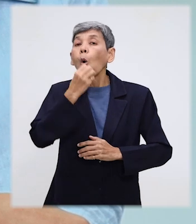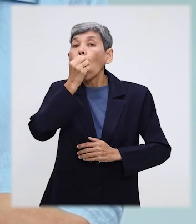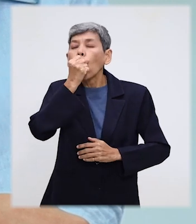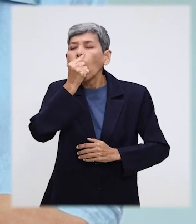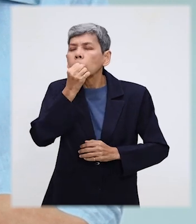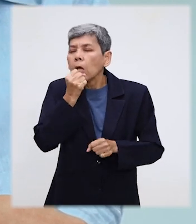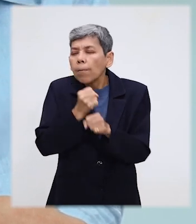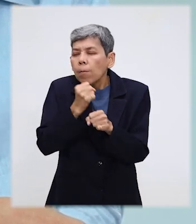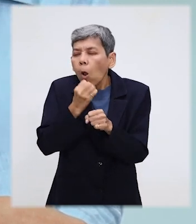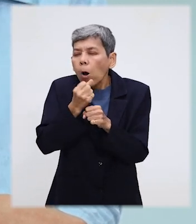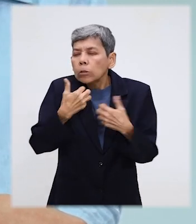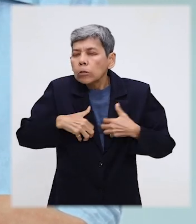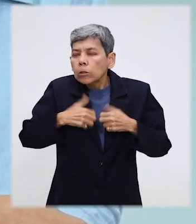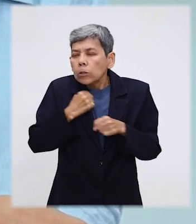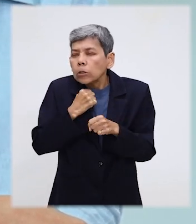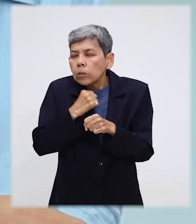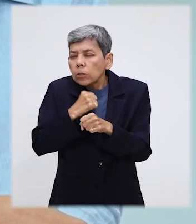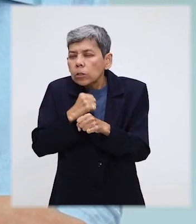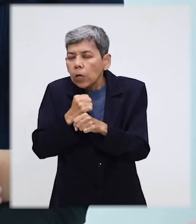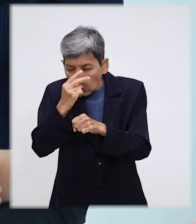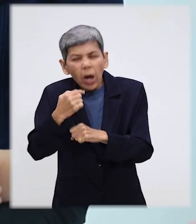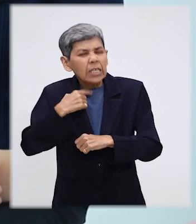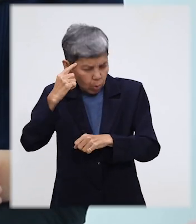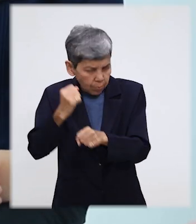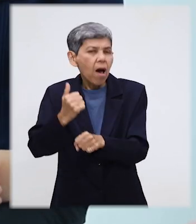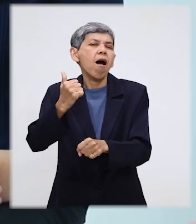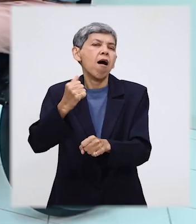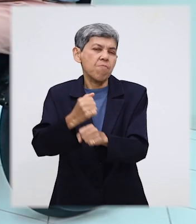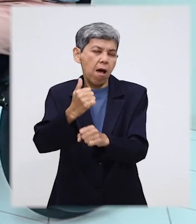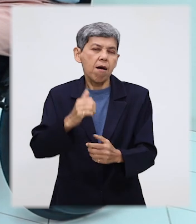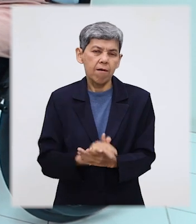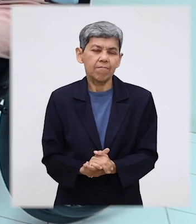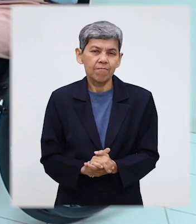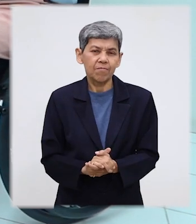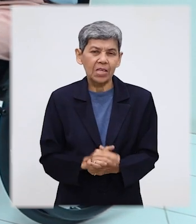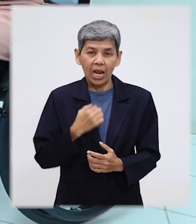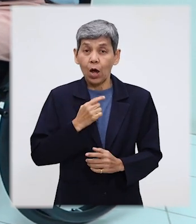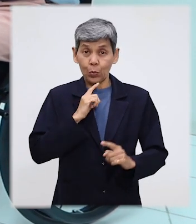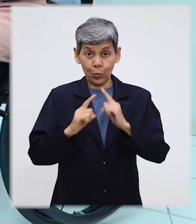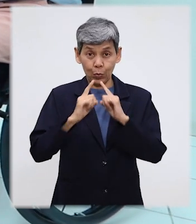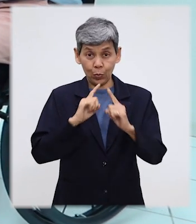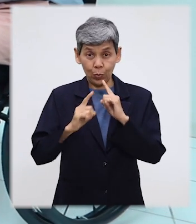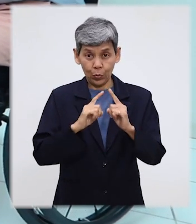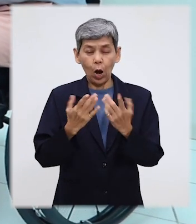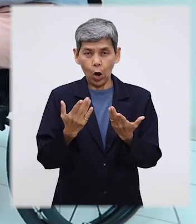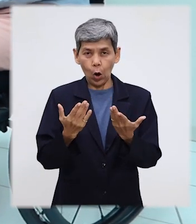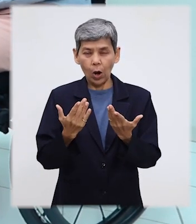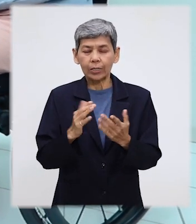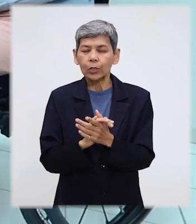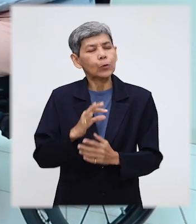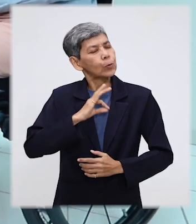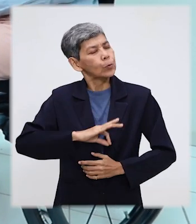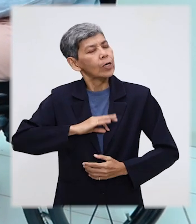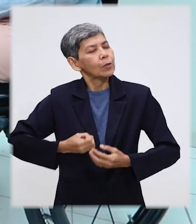องผิดลองถูกถ้ามีโอกาสได้แสดงฝีมือคิดว่าทำได ้ถ้างั้นเดี๋ยวเรามาพูดคุยในช่วงหน้ากันค่ะในช่วงคำ